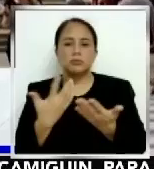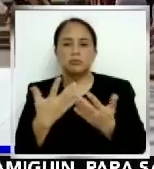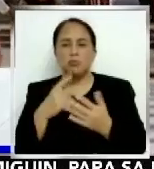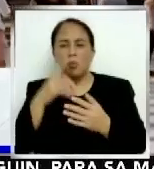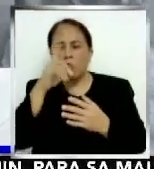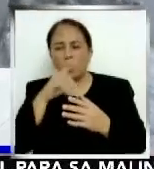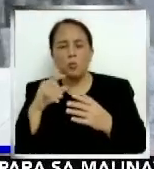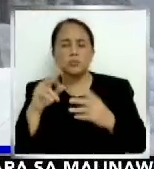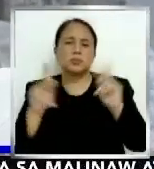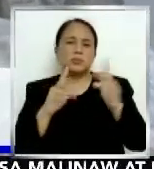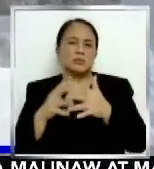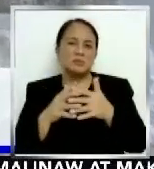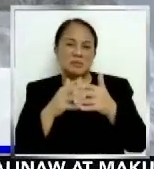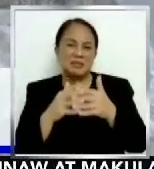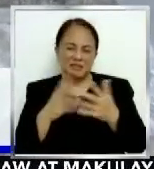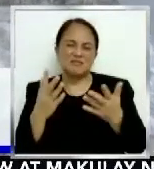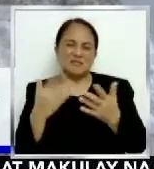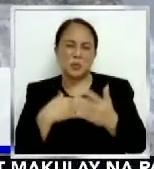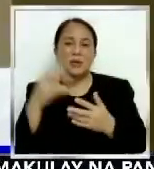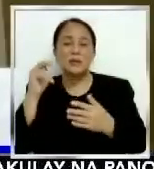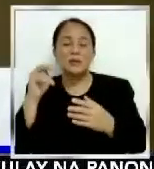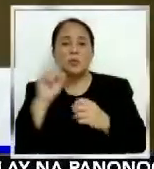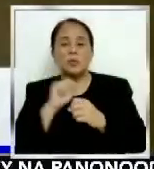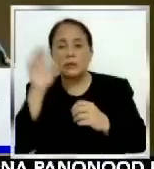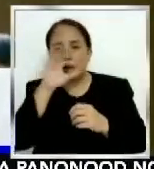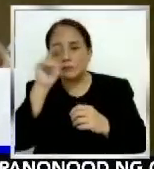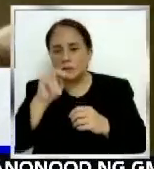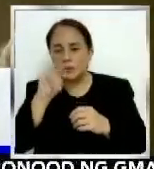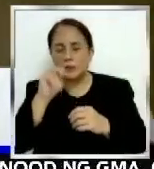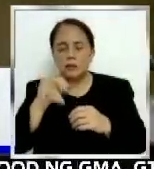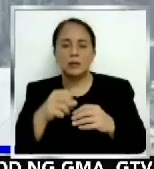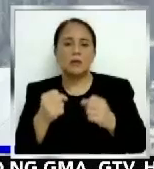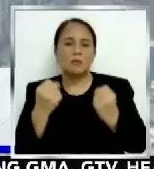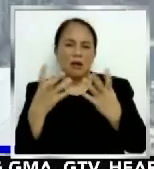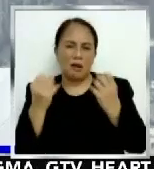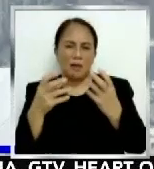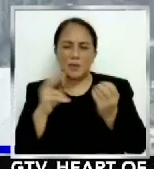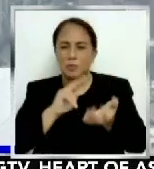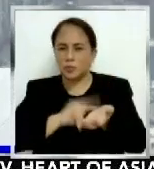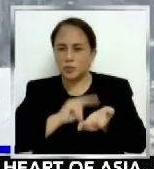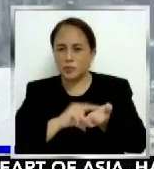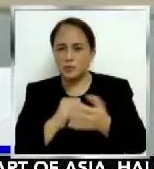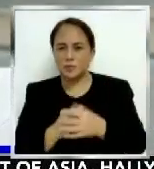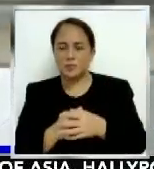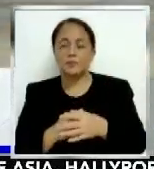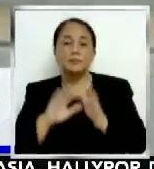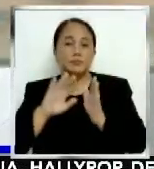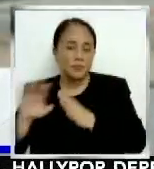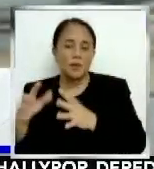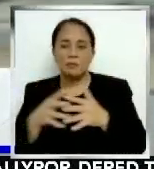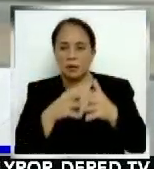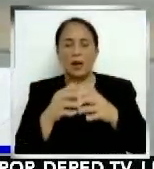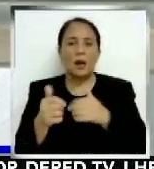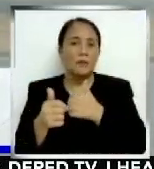sinasabing dahilan ng mga employer kung bakit sila nangangailangan ng ganong kadami mga nurse. Bukod sa Amerika, marami rin naghahanap ng